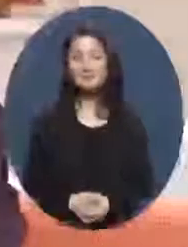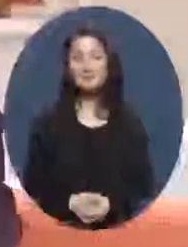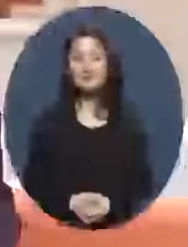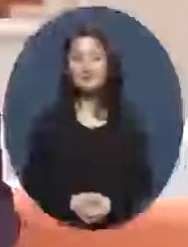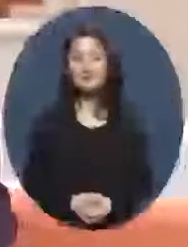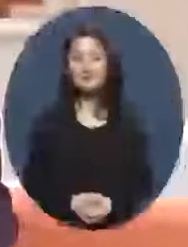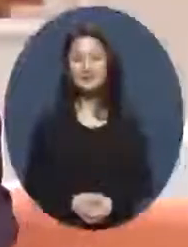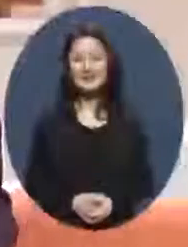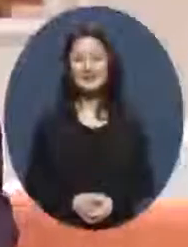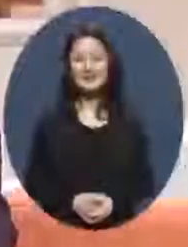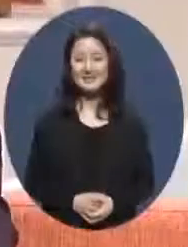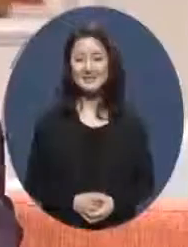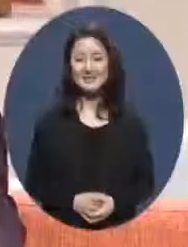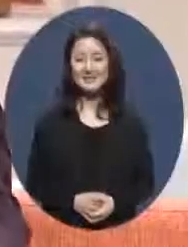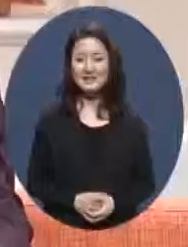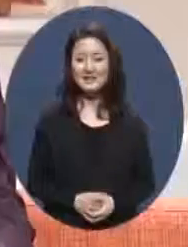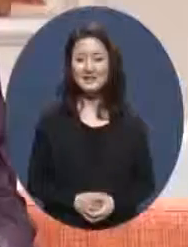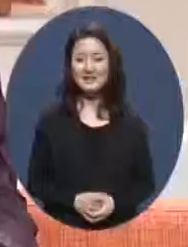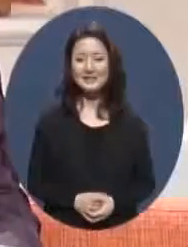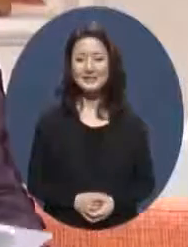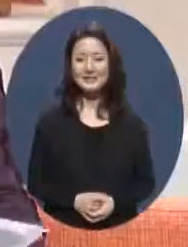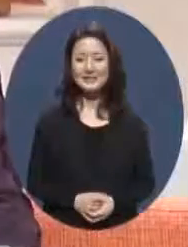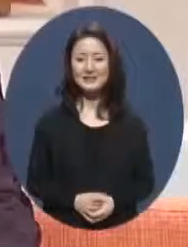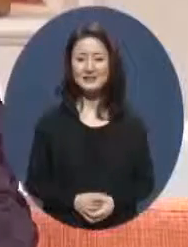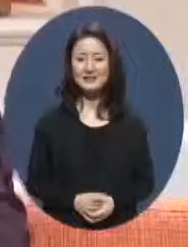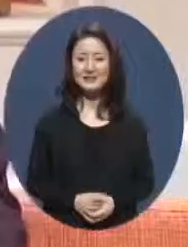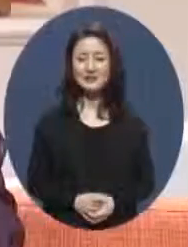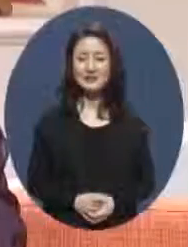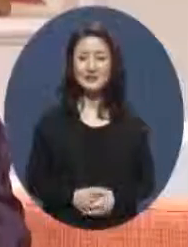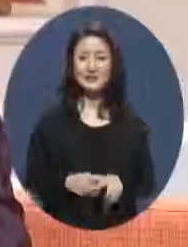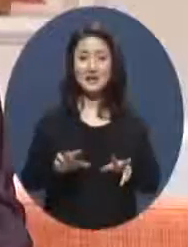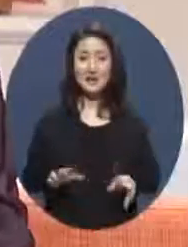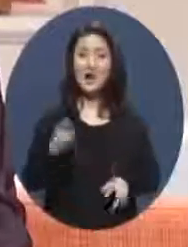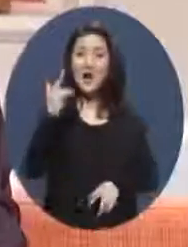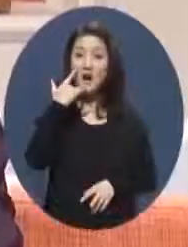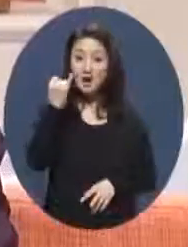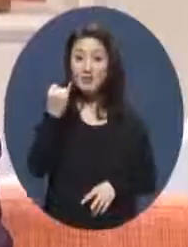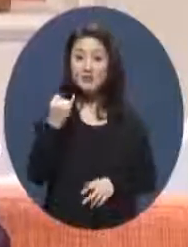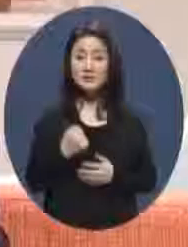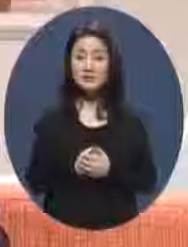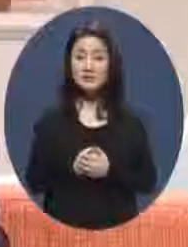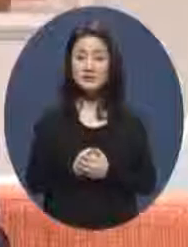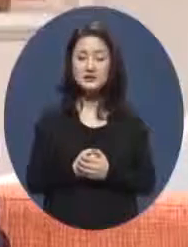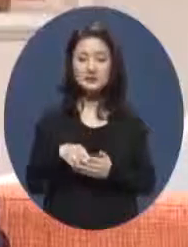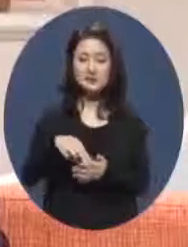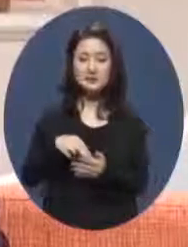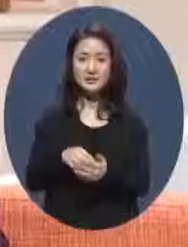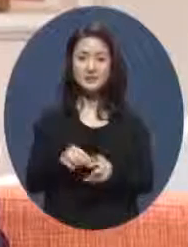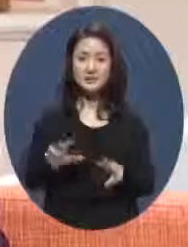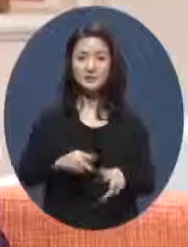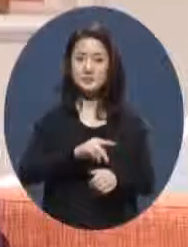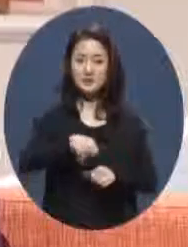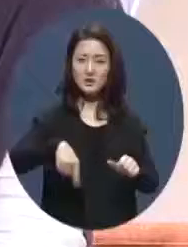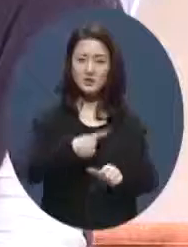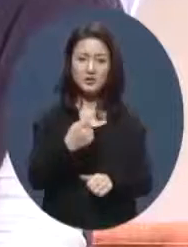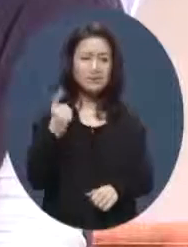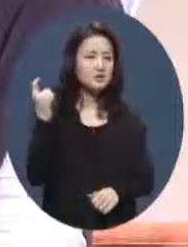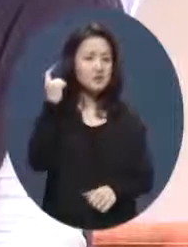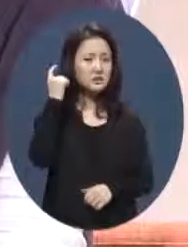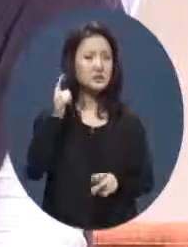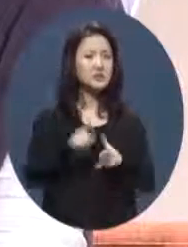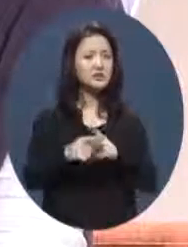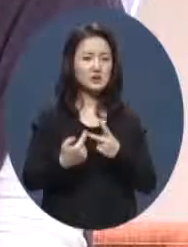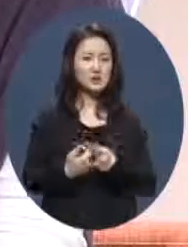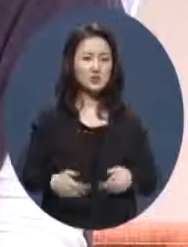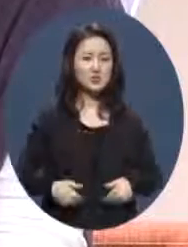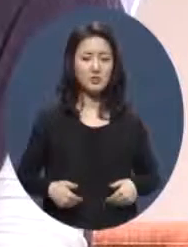이제 솔루션이 좀 중요할 것 같은데요. 네. 지금 어머니가 아까 말씀드린 대로 현 상황을 좀 받아들이셔야 됩니다. 그냥 사랑을 똑같이